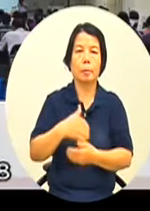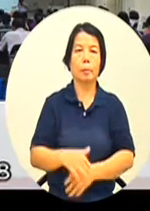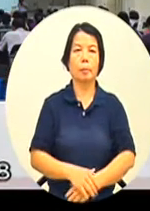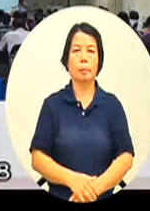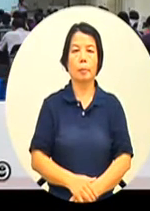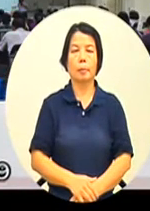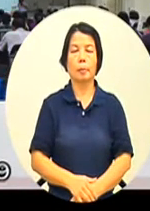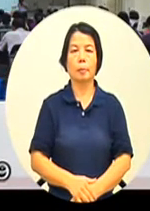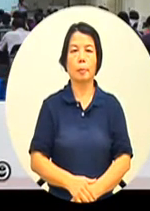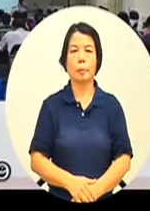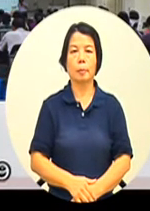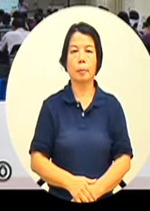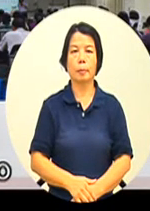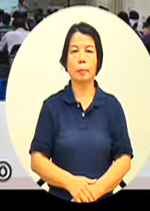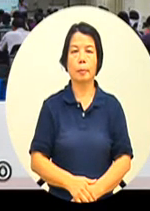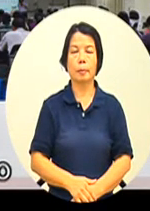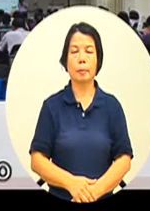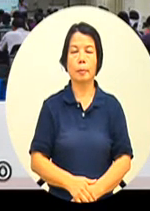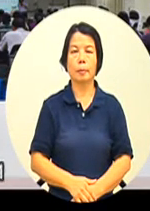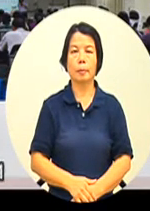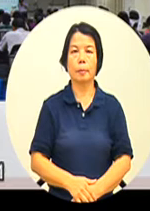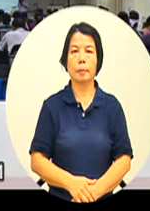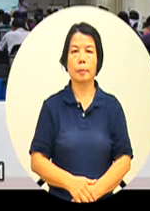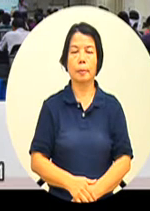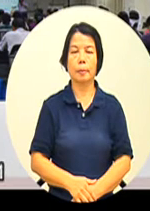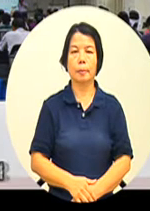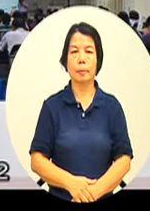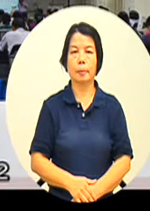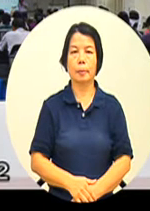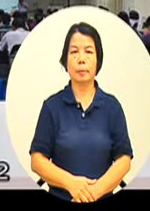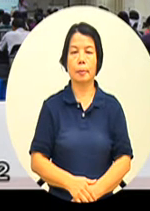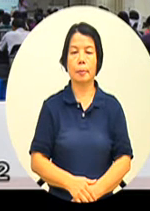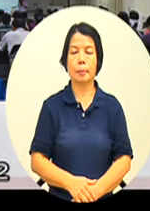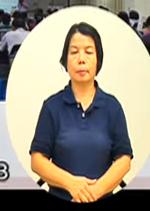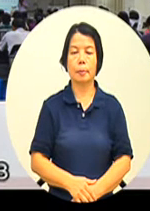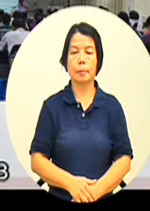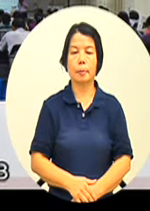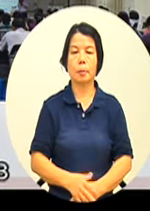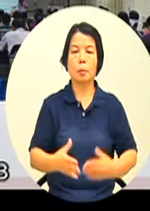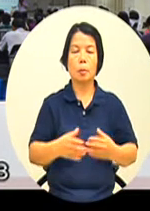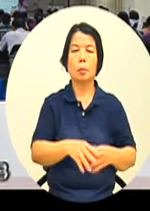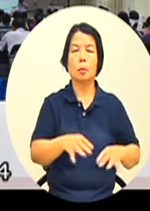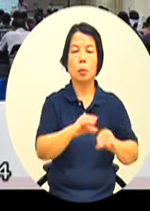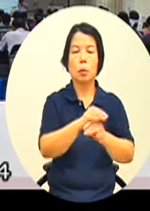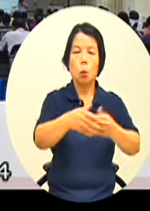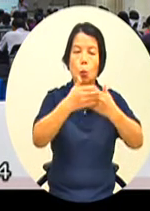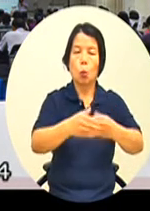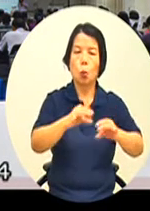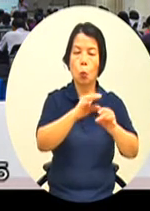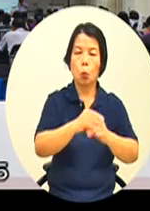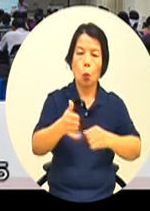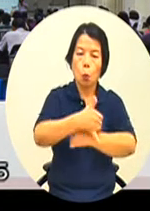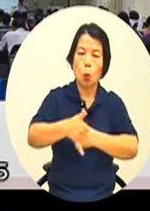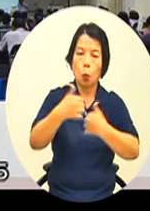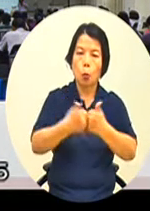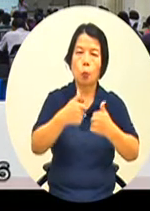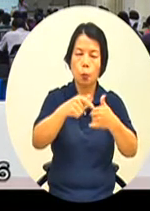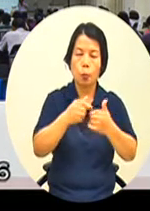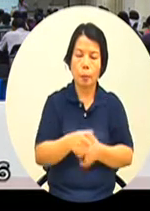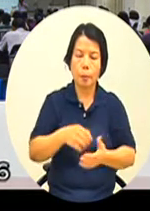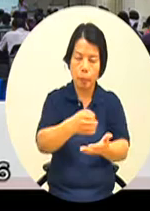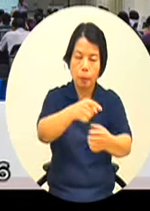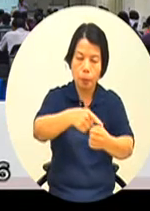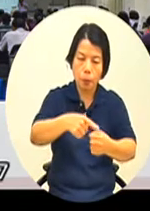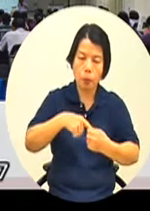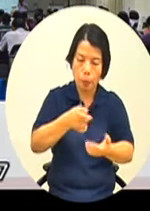我们也在向陆委会申请经费，在仁华中心办理两